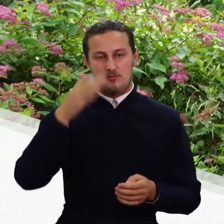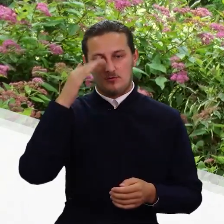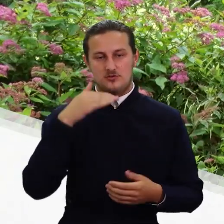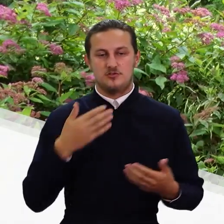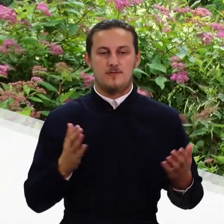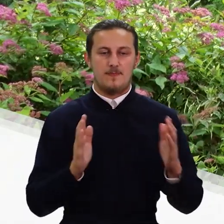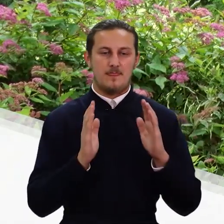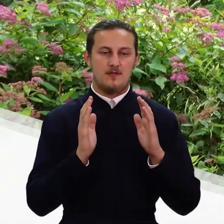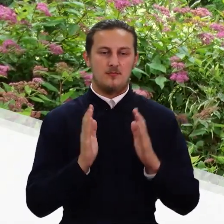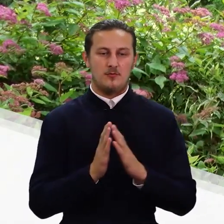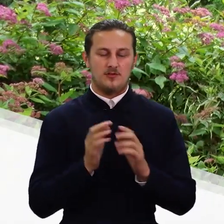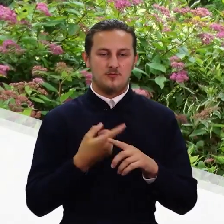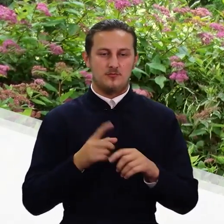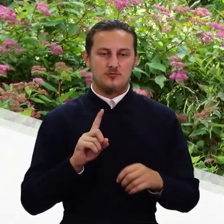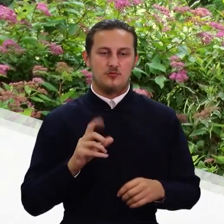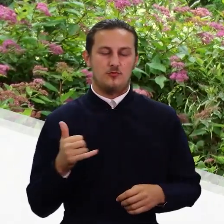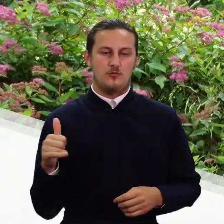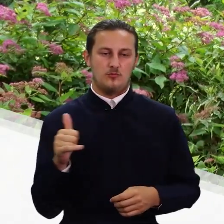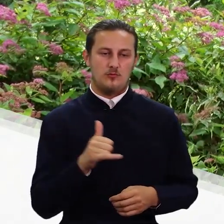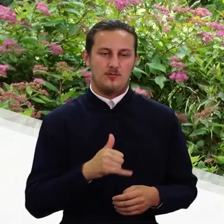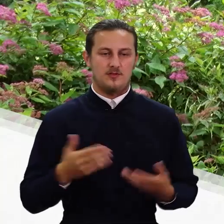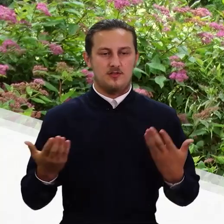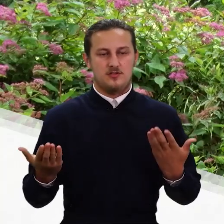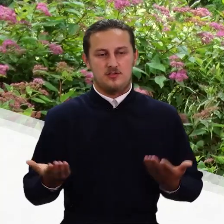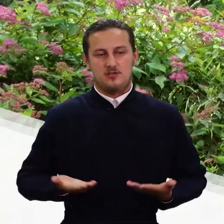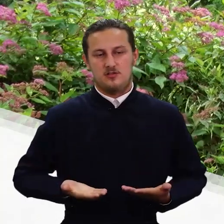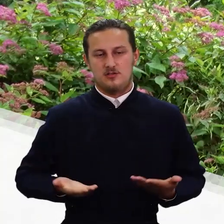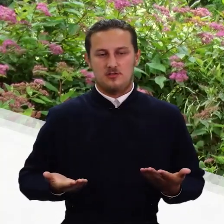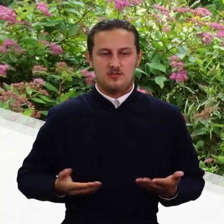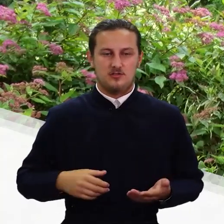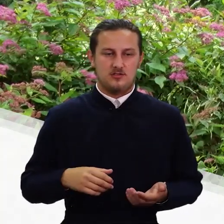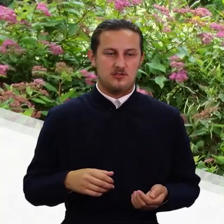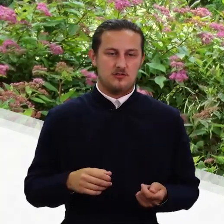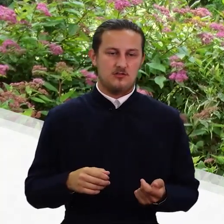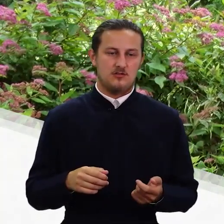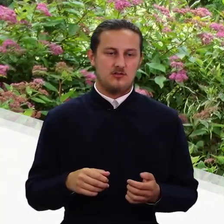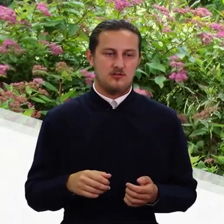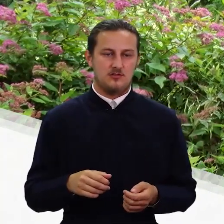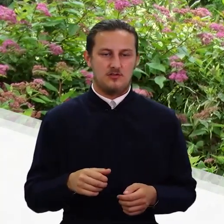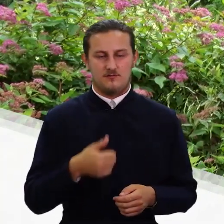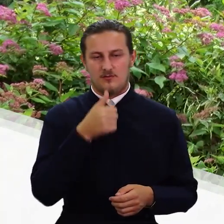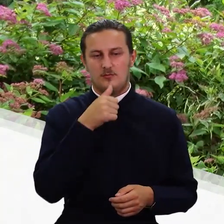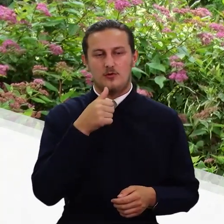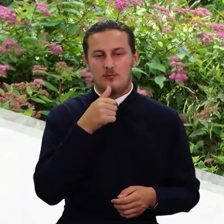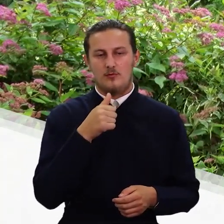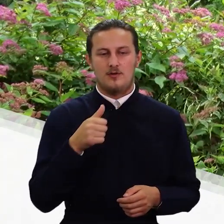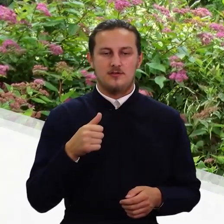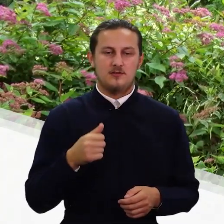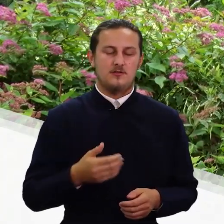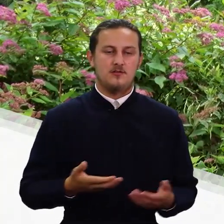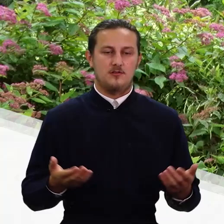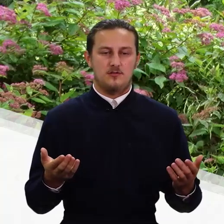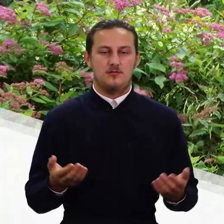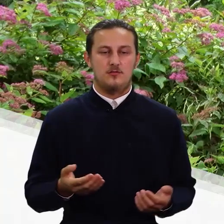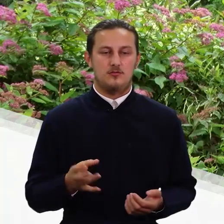життєві випробування, в мене екзамени життя. Я не знаю, як здати цю життєву сесію», і ми відчуваємо цю молитву.